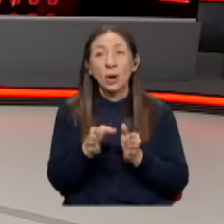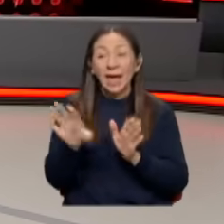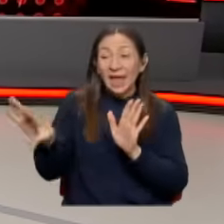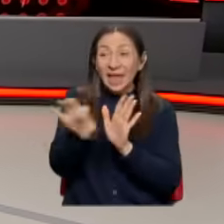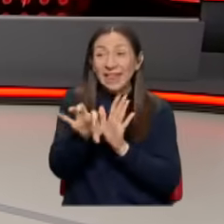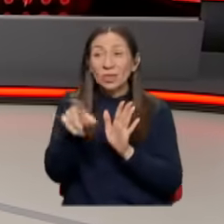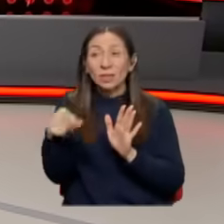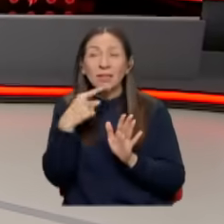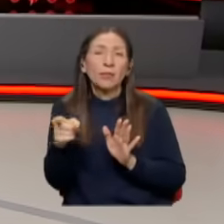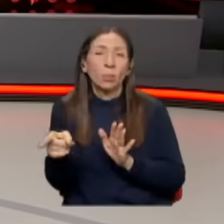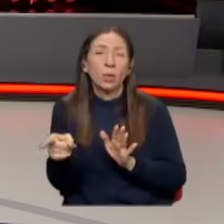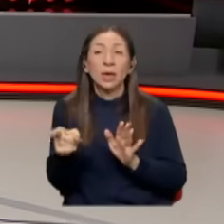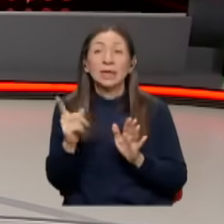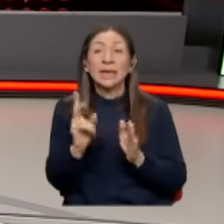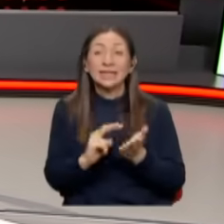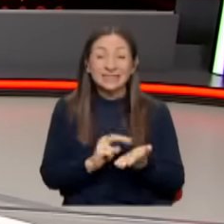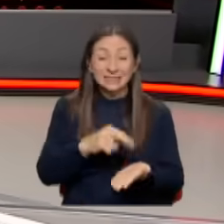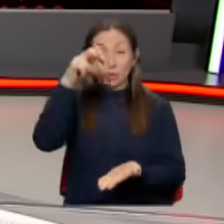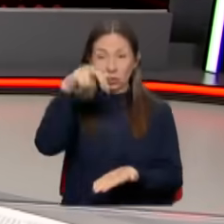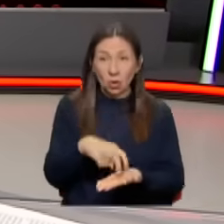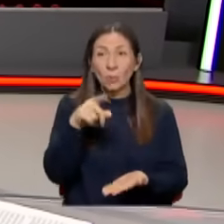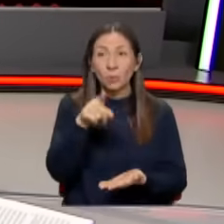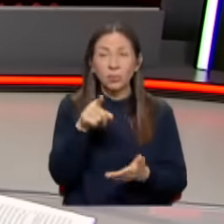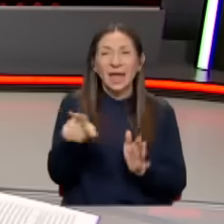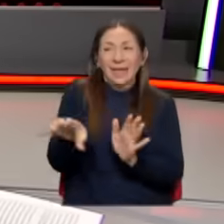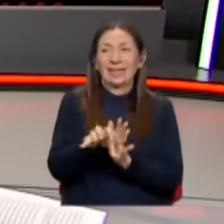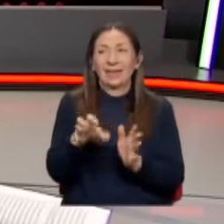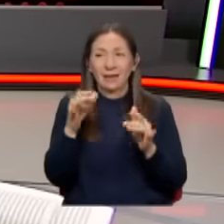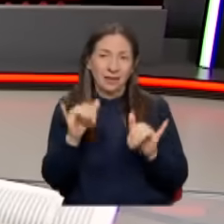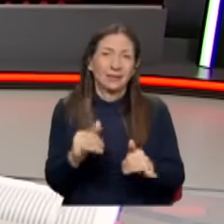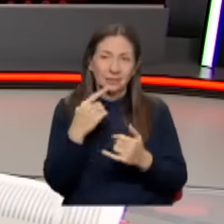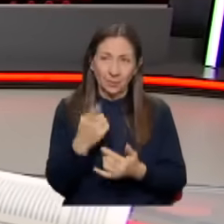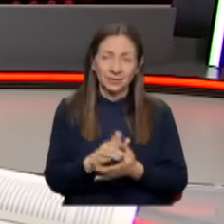etkisi dedikleri o yani. Yani zıplıyorsun böyle yere düşüyorsun ya, bu baz etkisi işte.